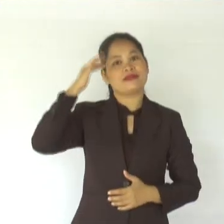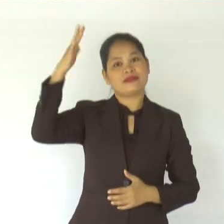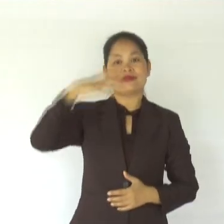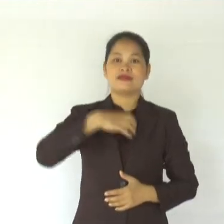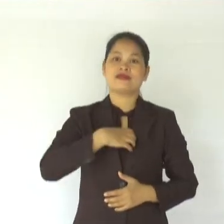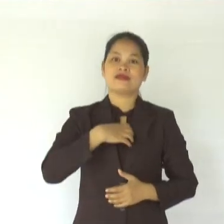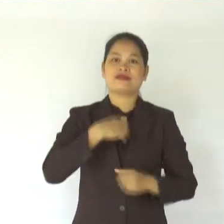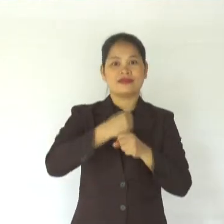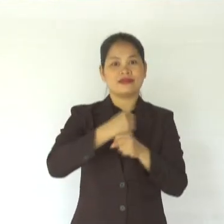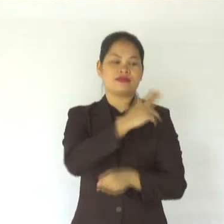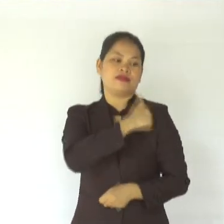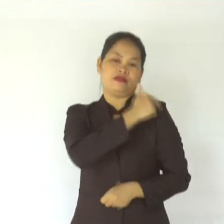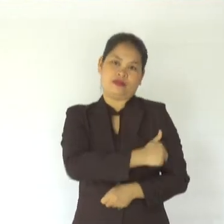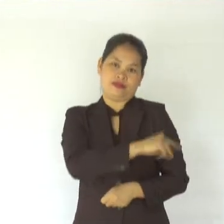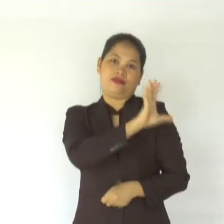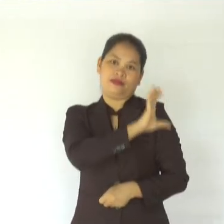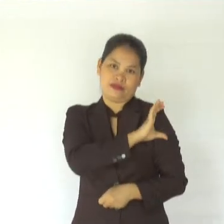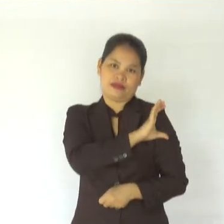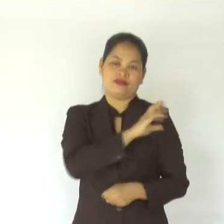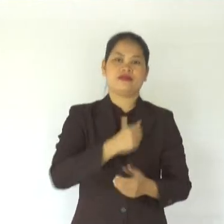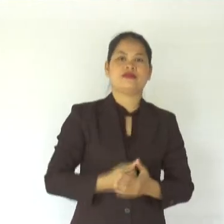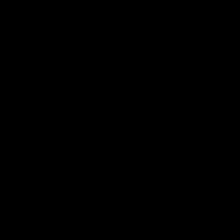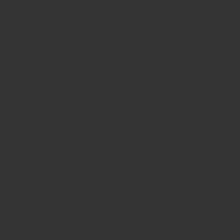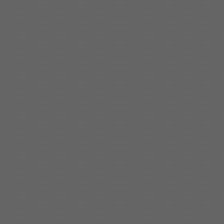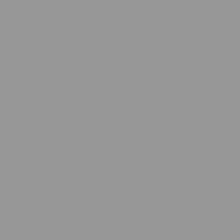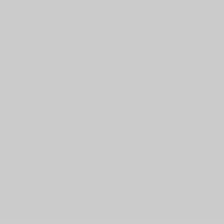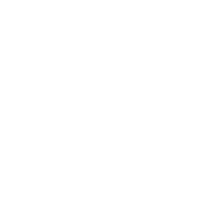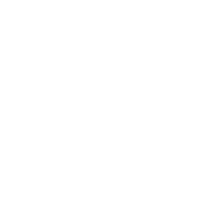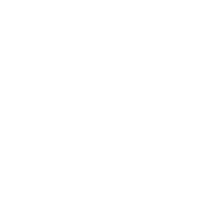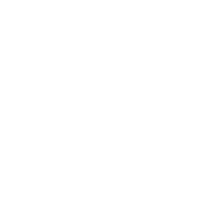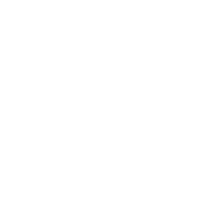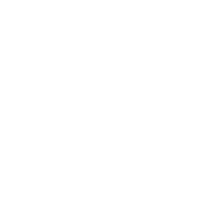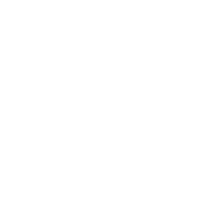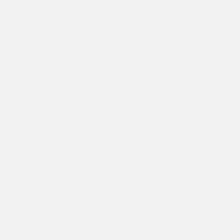Đây là mai anh phải trợ chia tiếp là hàn.